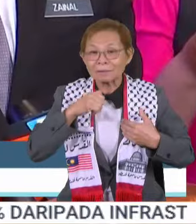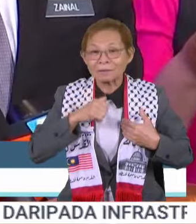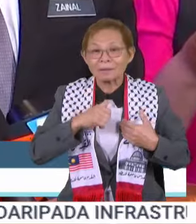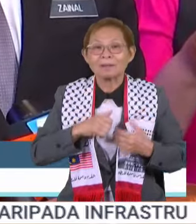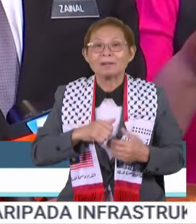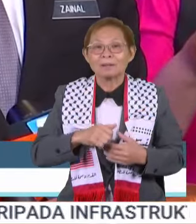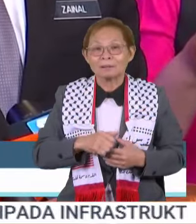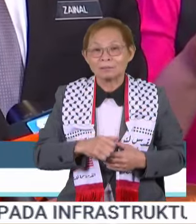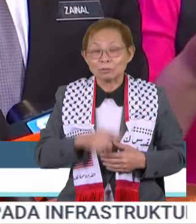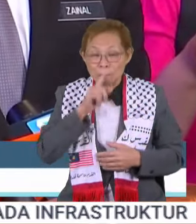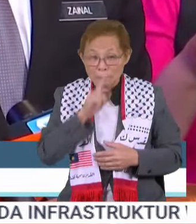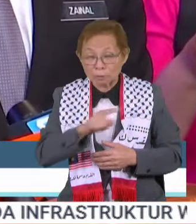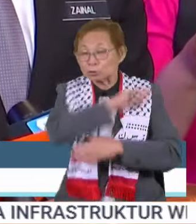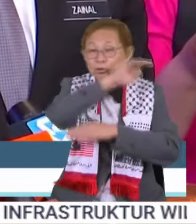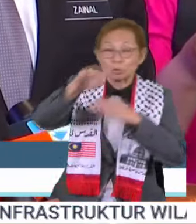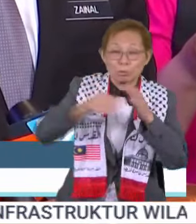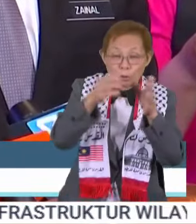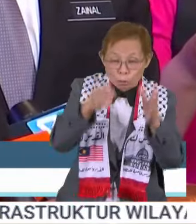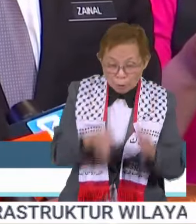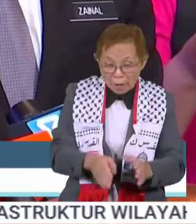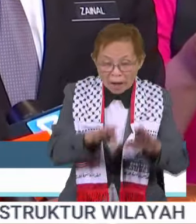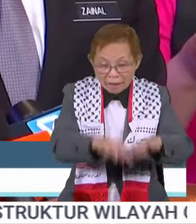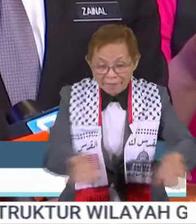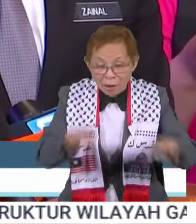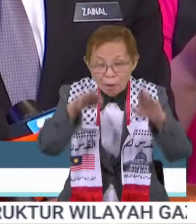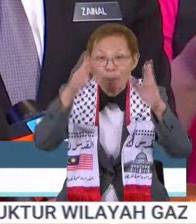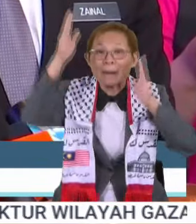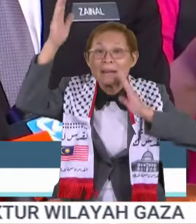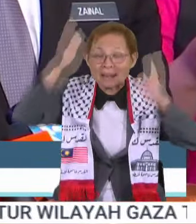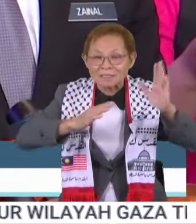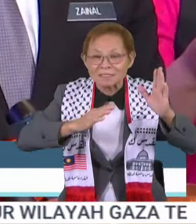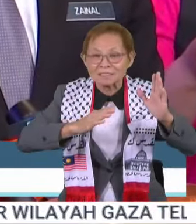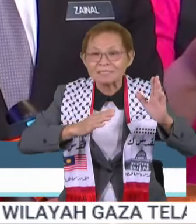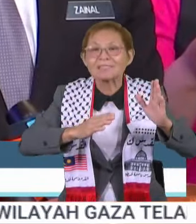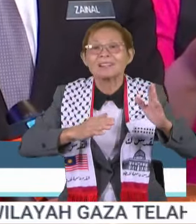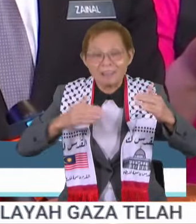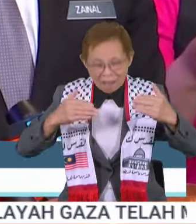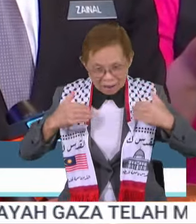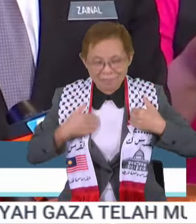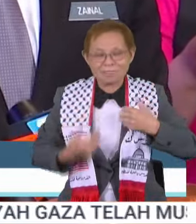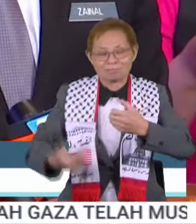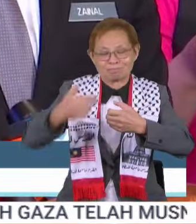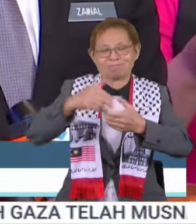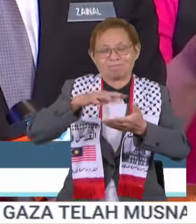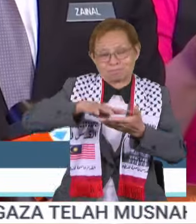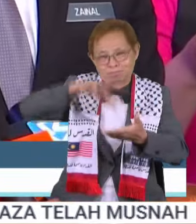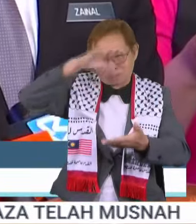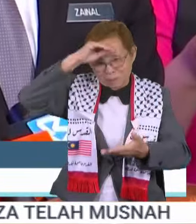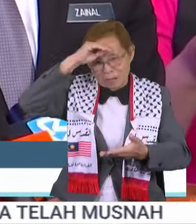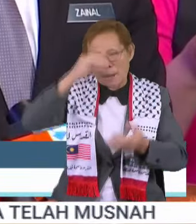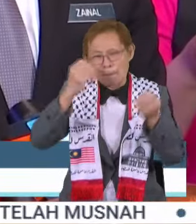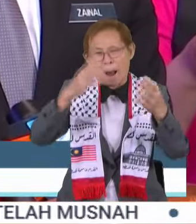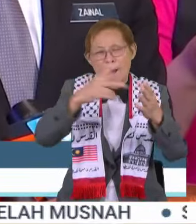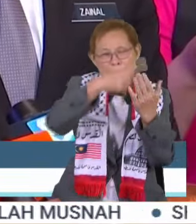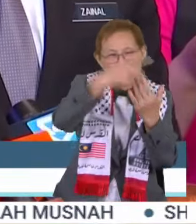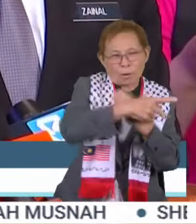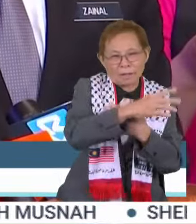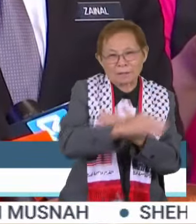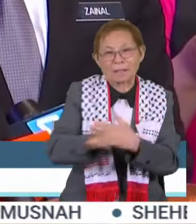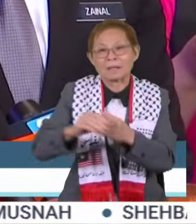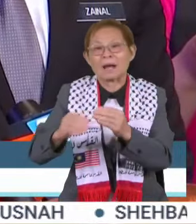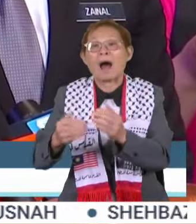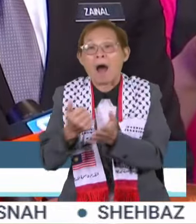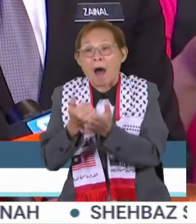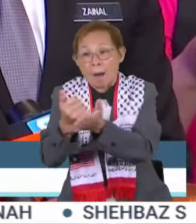pun anak warga negara Malaysia yang tercecer daripada arus pendidikan. Banyak program dan intervensi yang akan kita